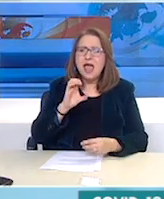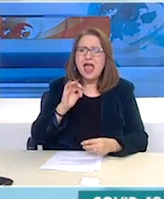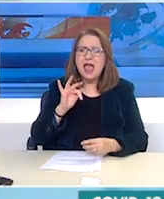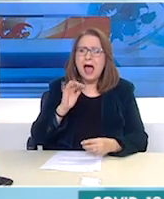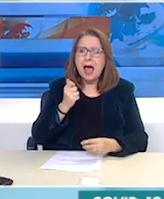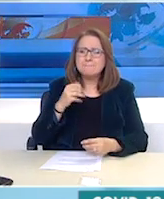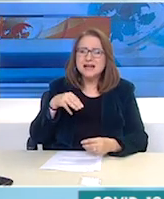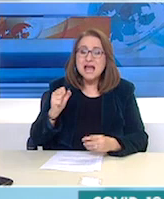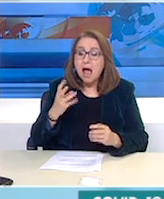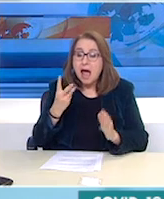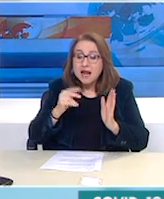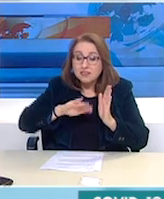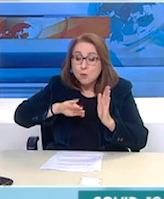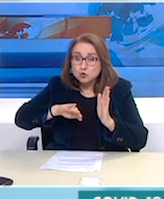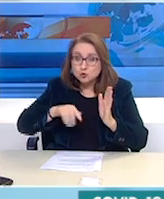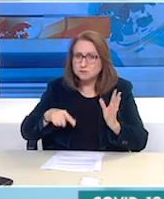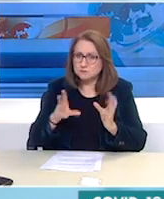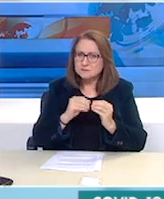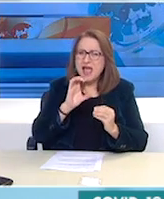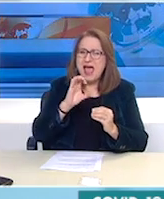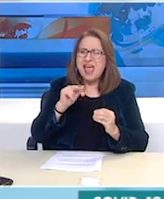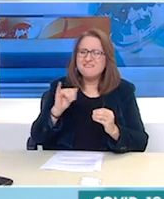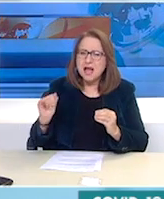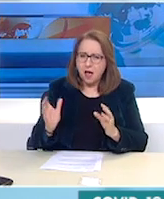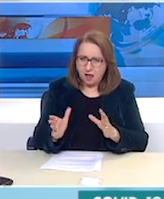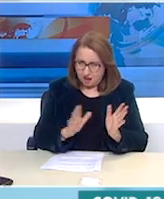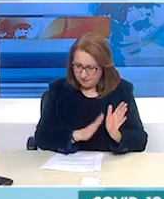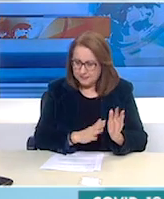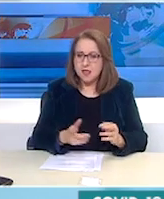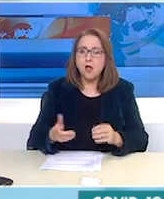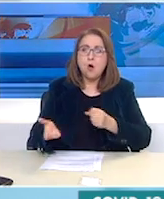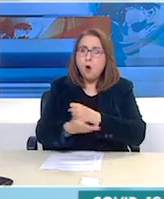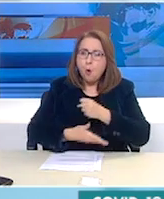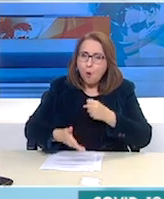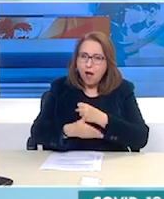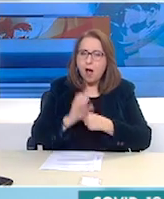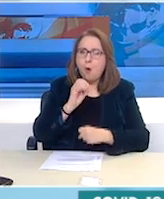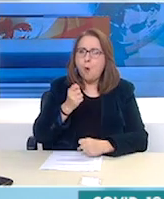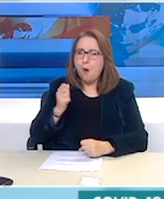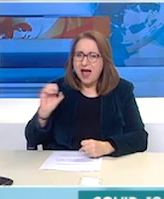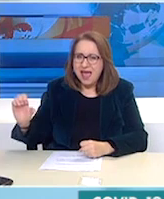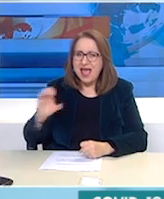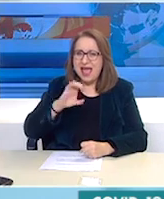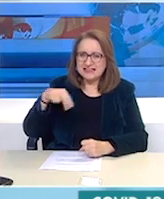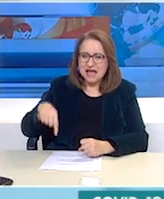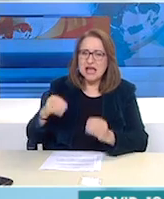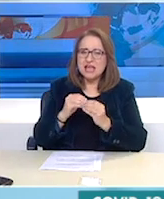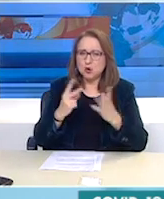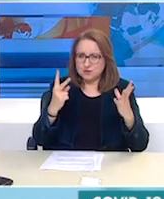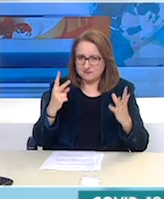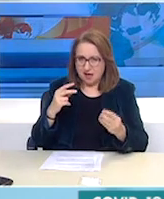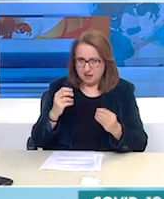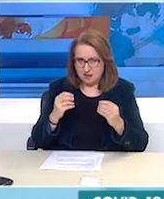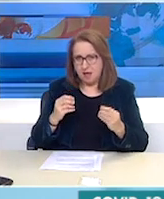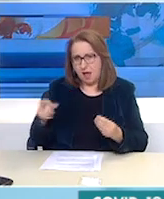στον ΆΜΚΑ τους. Οι συνταξιούχοι ΟΑΕ, ΟΓΑ και ΕΤΑΑ στις 27 Απριλίου, οι συνταξιούχοι